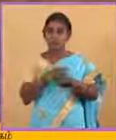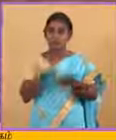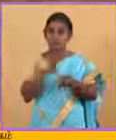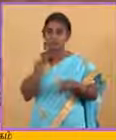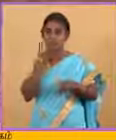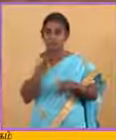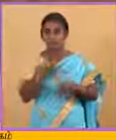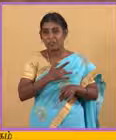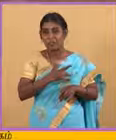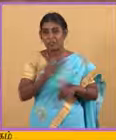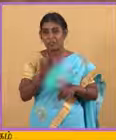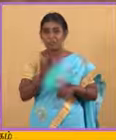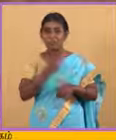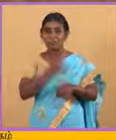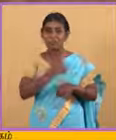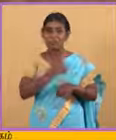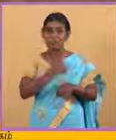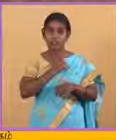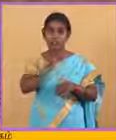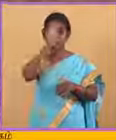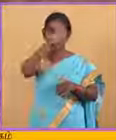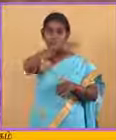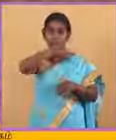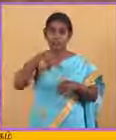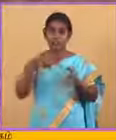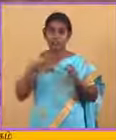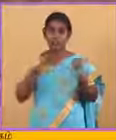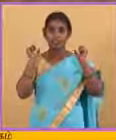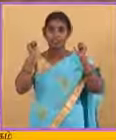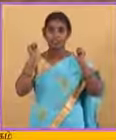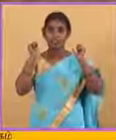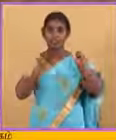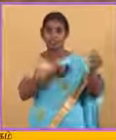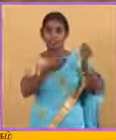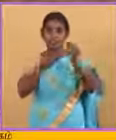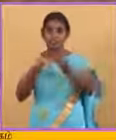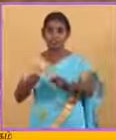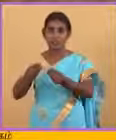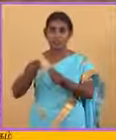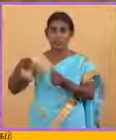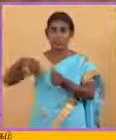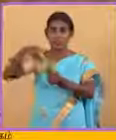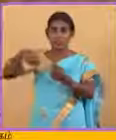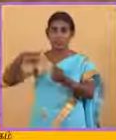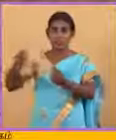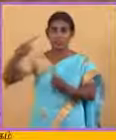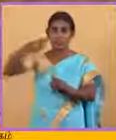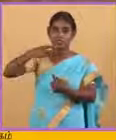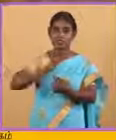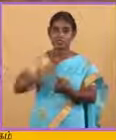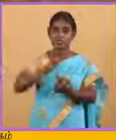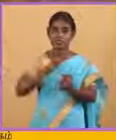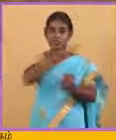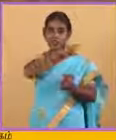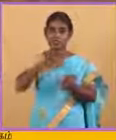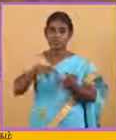தான் ஊர்ந்து வந்த தேரை முல்லை கொடியின் அருகில் நிறுத்தி வைத்துவிட்டு அந்த கொடியை அதன் மேல் தூக்கி படர விட்டுவிட்டு